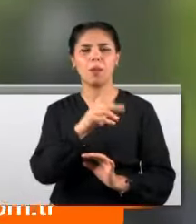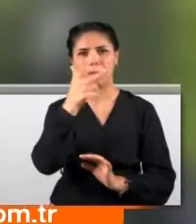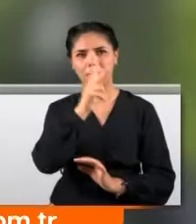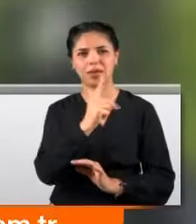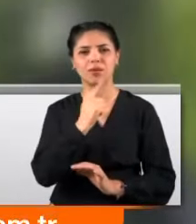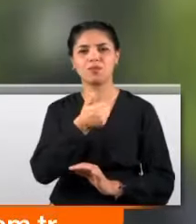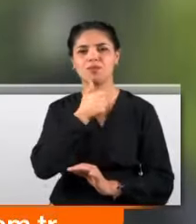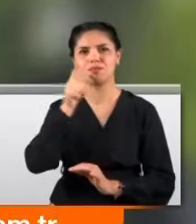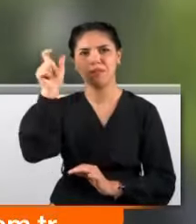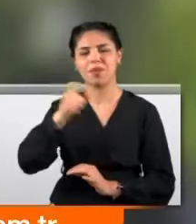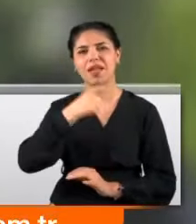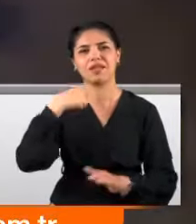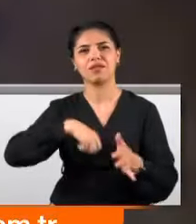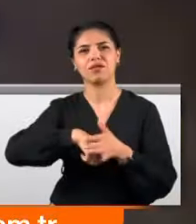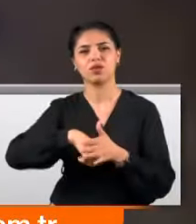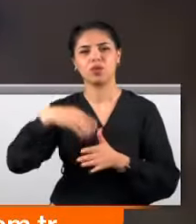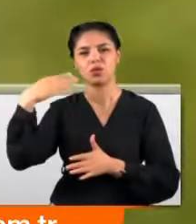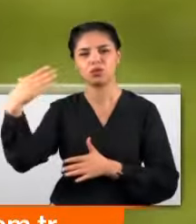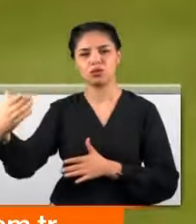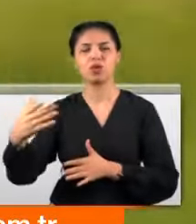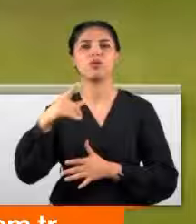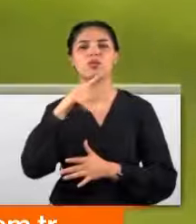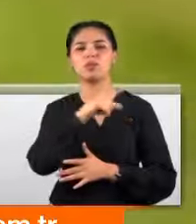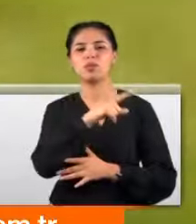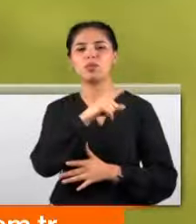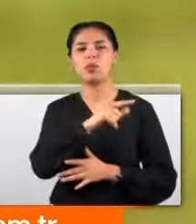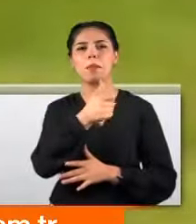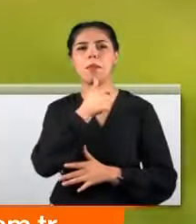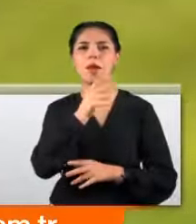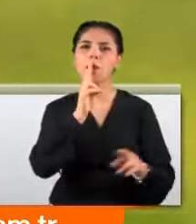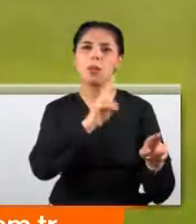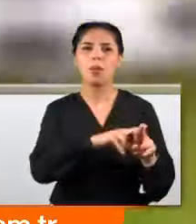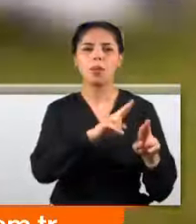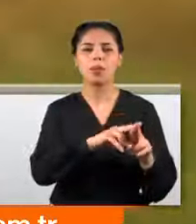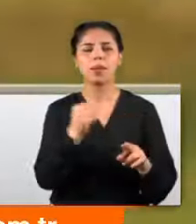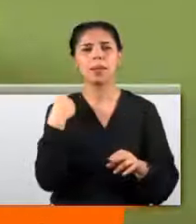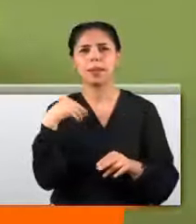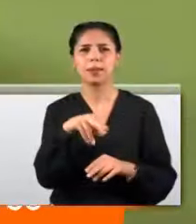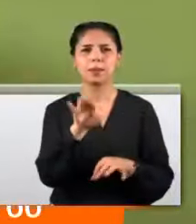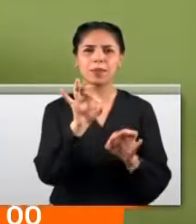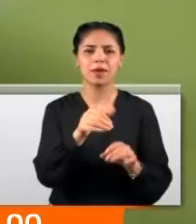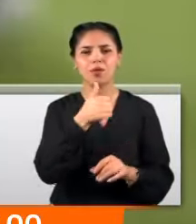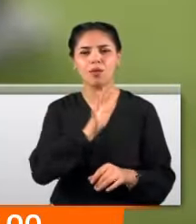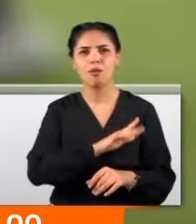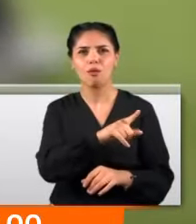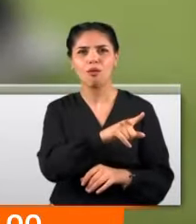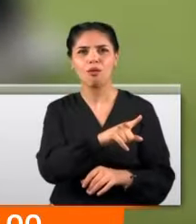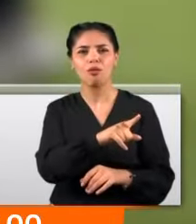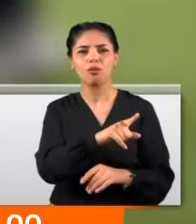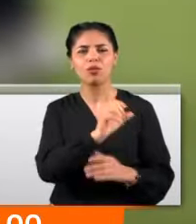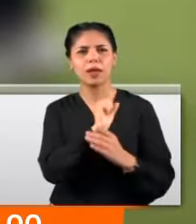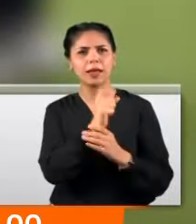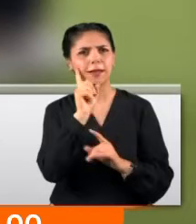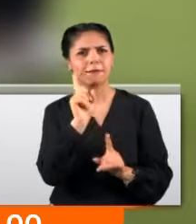zira babası da eski bir futbolcu. Luan'ın ilgisinin üzerine giden babası, daha yeni yürümeye başlayan oğlundaki cevheri